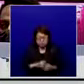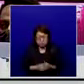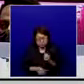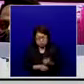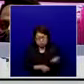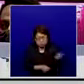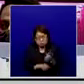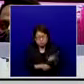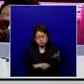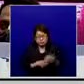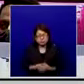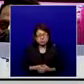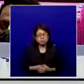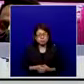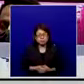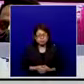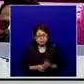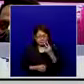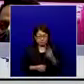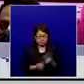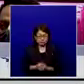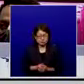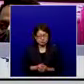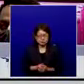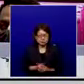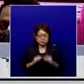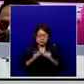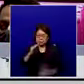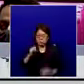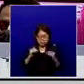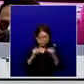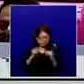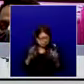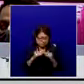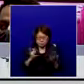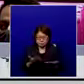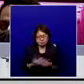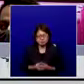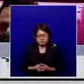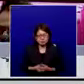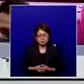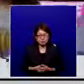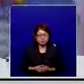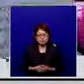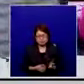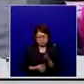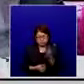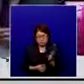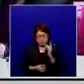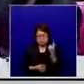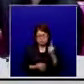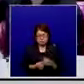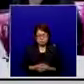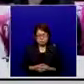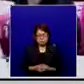ายกเห็นไหมครับความเหลื่อมล้ำความลักลั่นมันจึงเกิดขึ้นแผ่นต่อไป